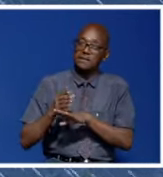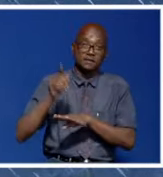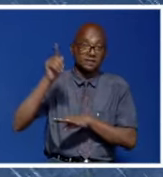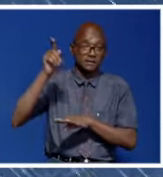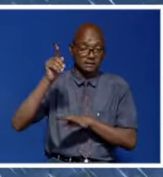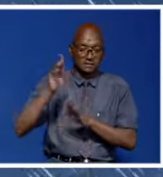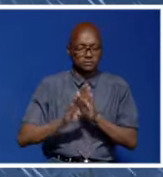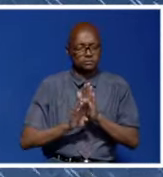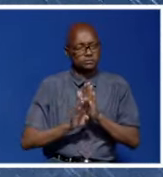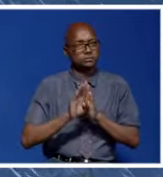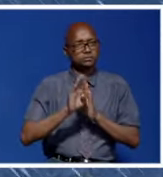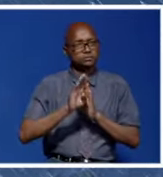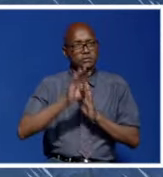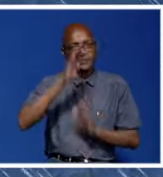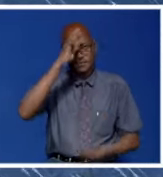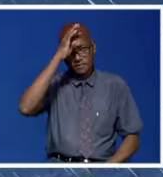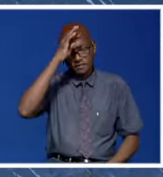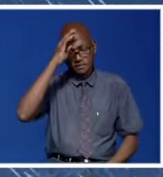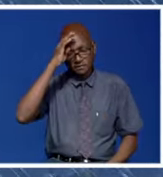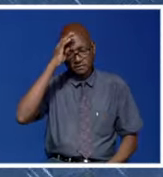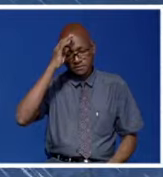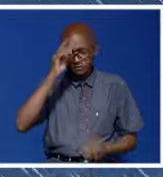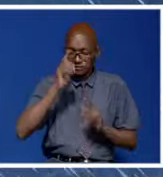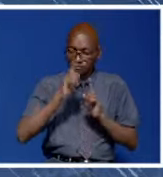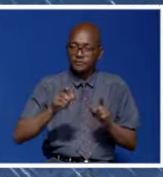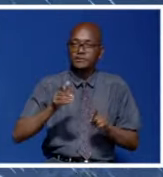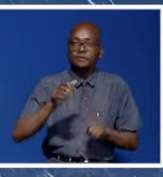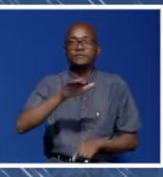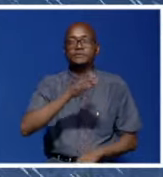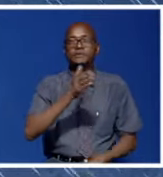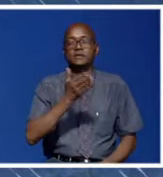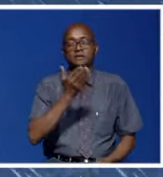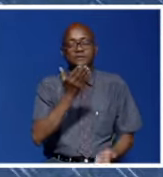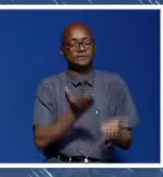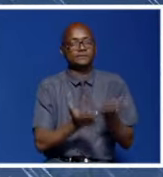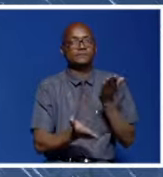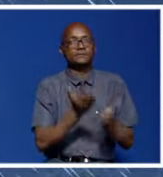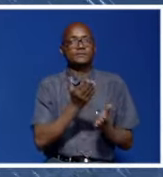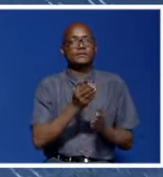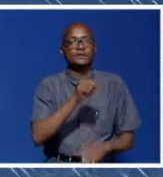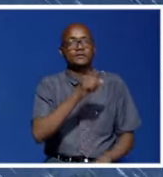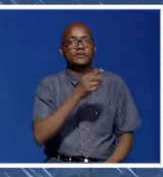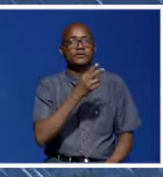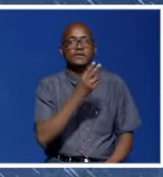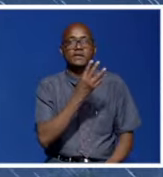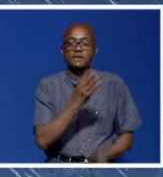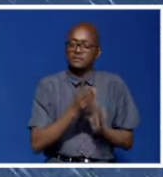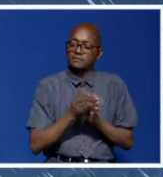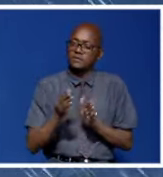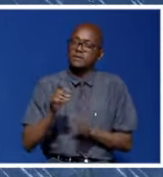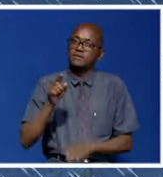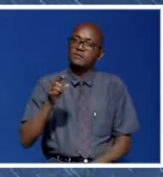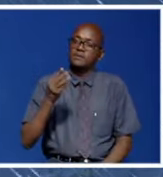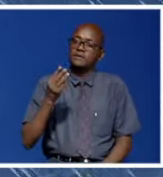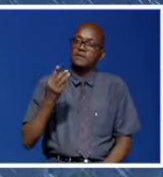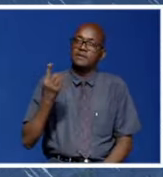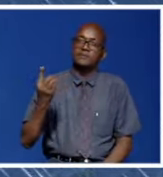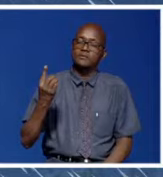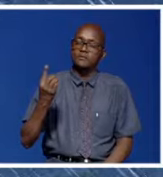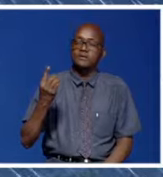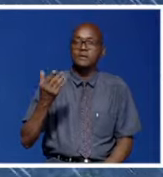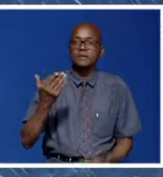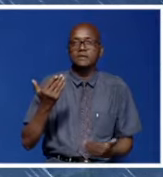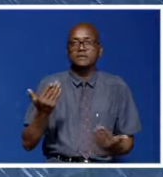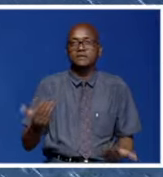cha juu zaidi cha joto, kufanya eneo hilo kuwa lenye joto kuliko maeneo mengine, ambapo kwa wastani ni kati ya nyuzi joto 24 mpaka nyuzi joto 31 katika